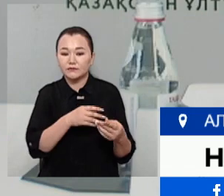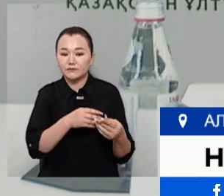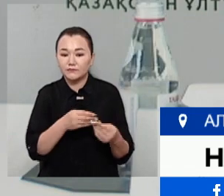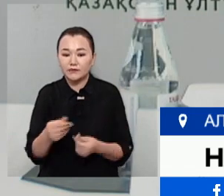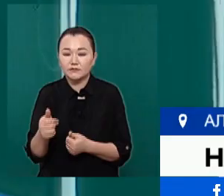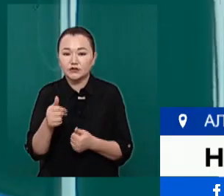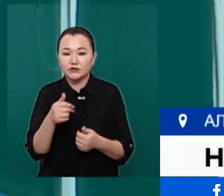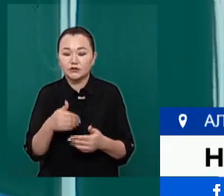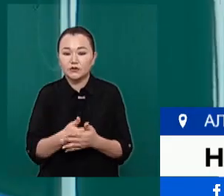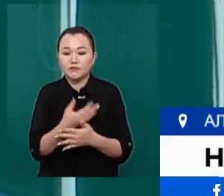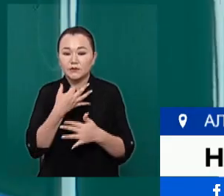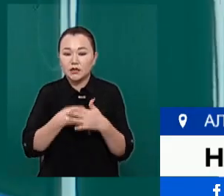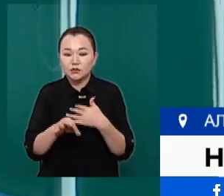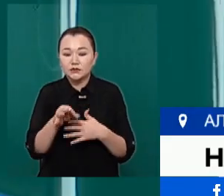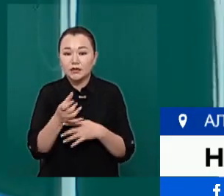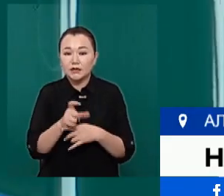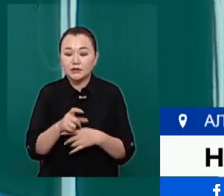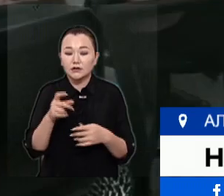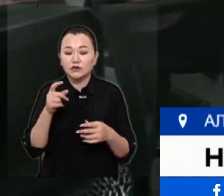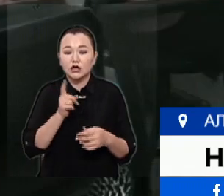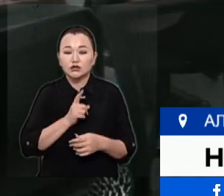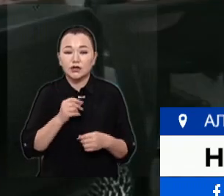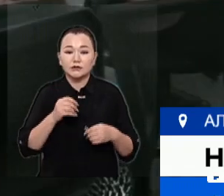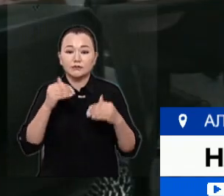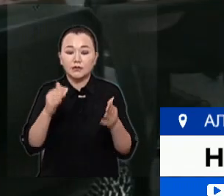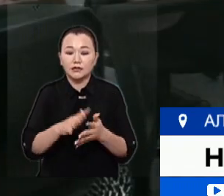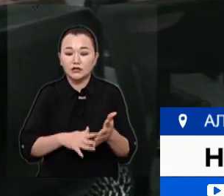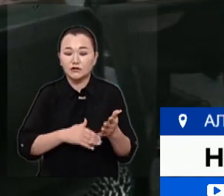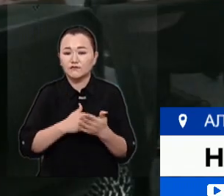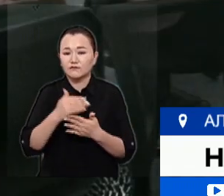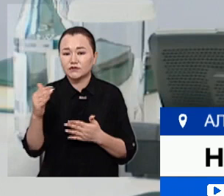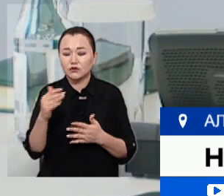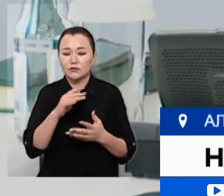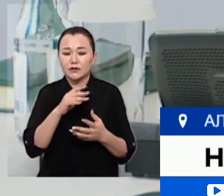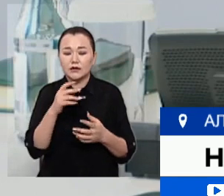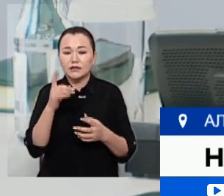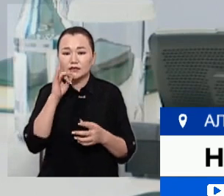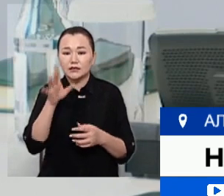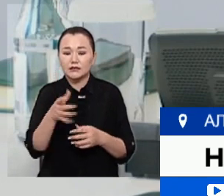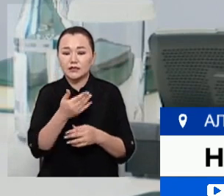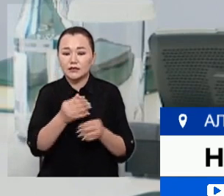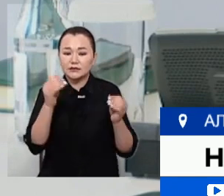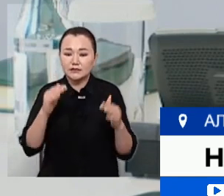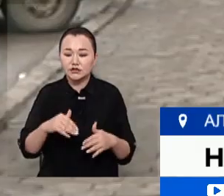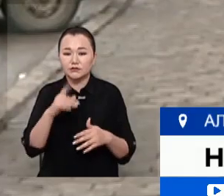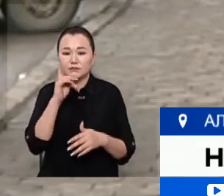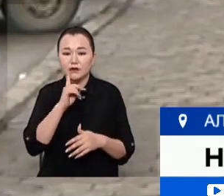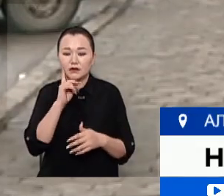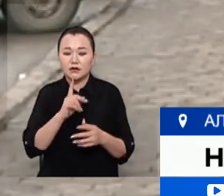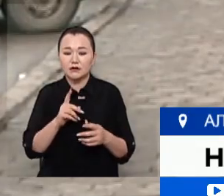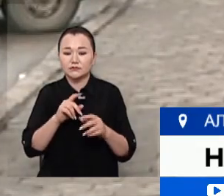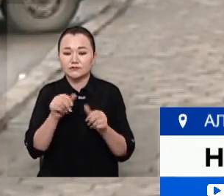в наших прогнозах инфляционные ожидания продолжают оставаться высокими Явный тренд на их снижение пока не